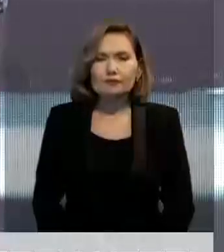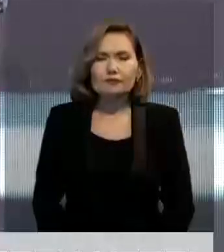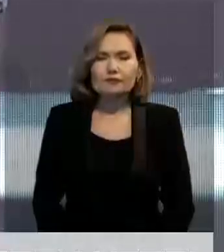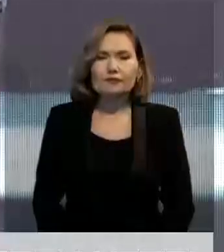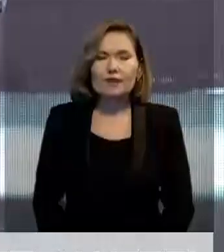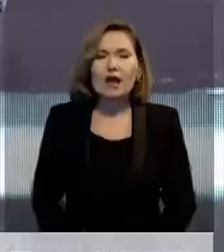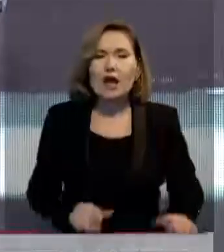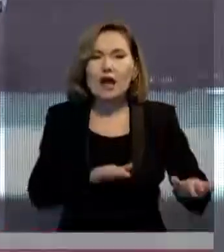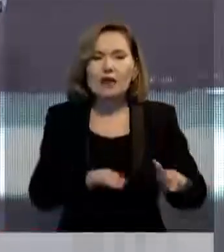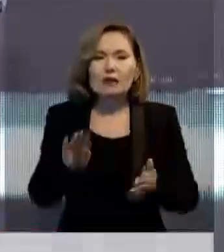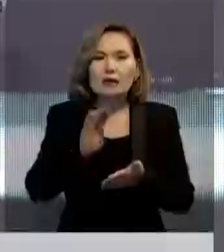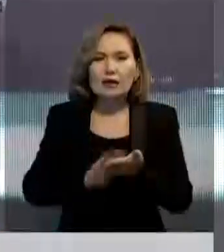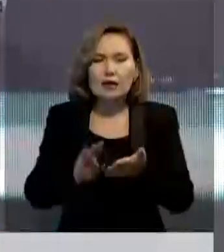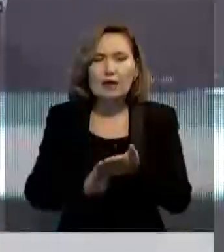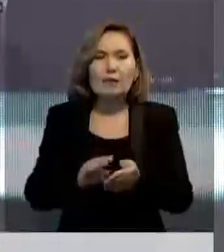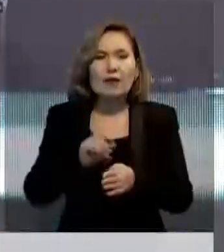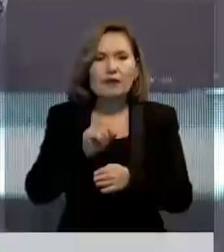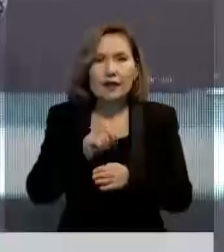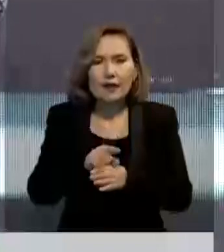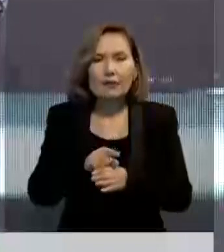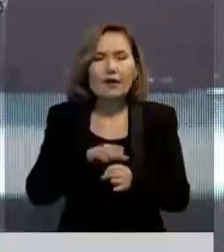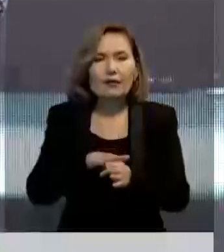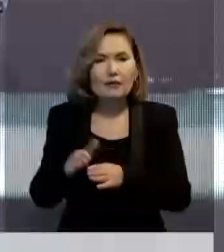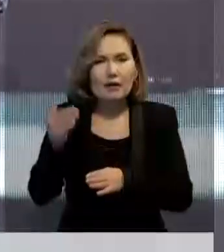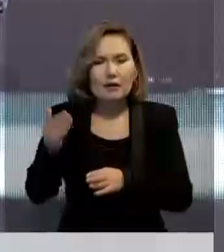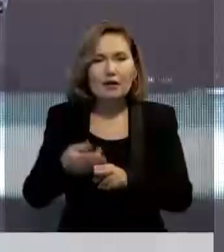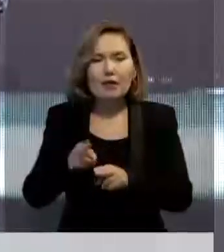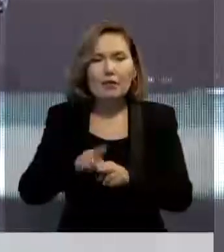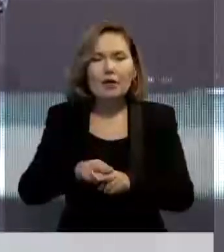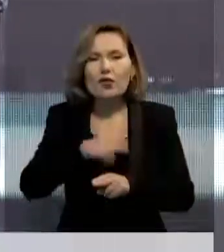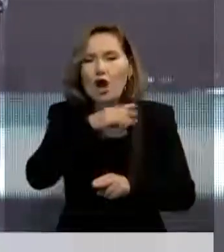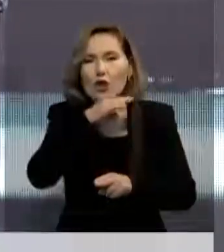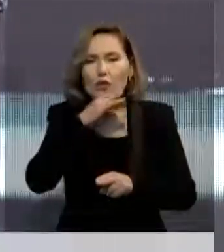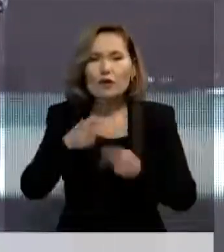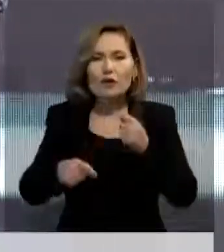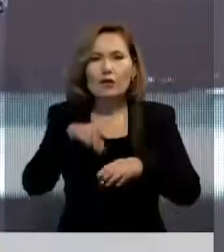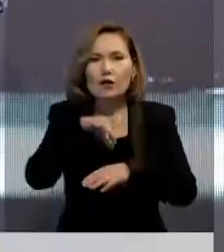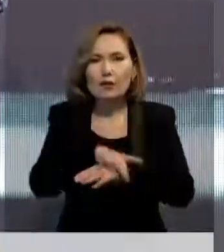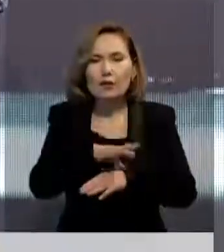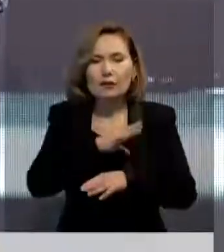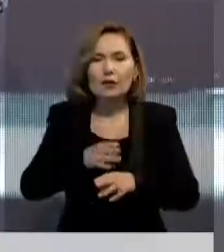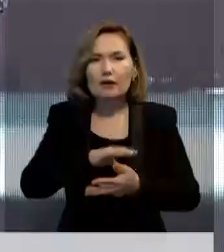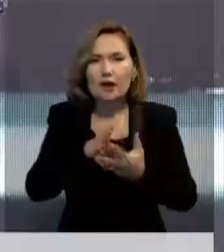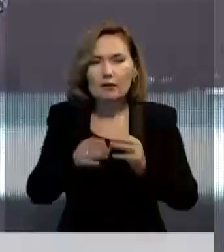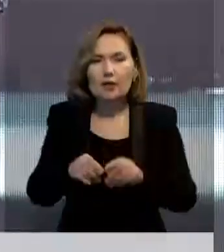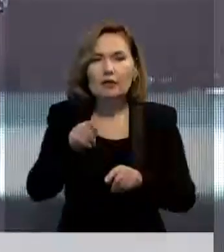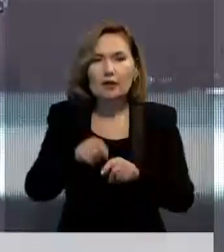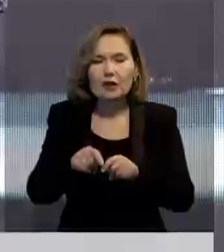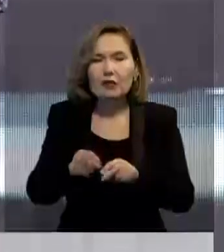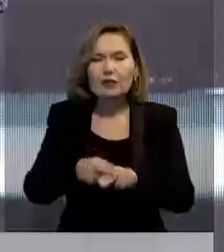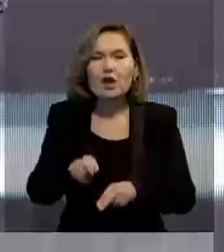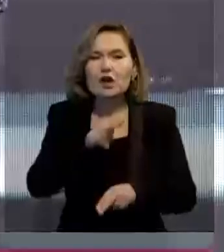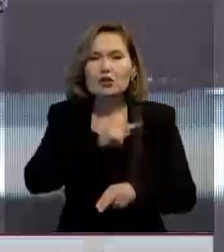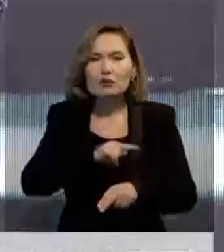Эссе жазу және кейс тапсырмаларын шешу кезінде кандидаттардың тегі көрсетілмей автоматты түрде шифрланады. Тексерушілер кімнің жұмысын